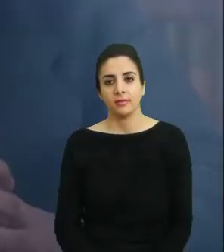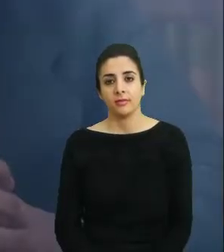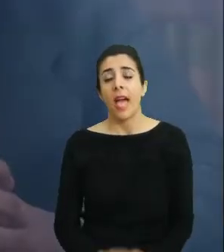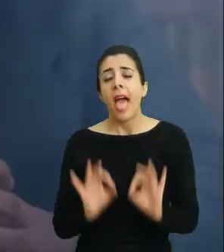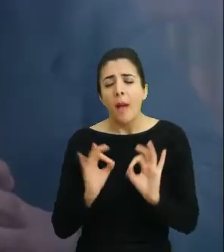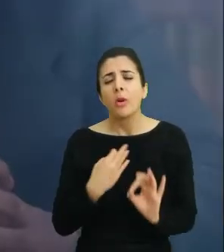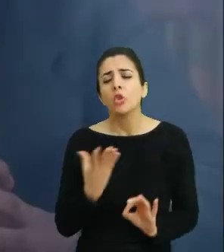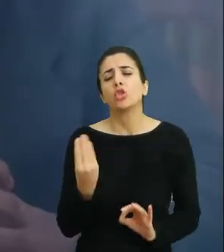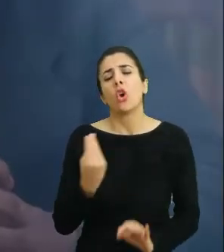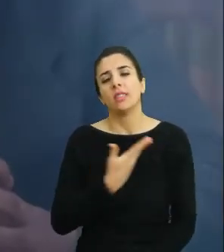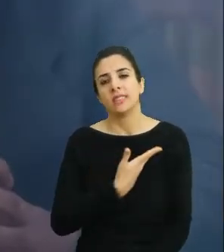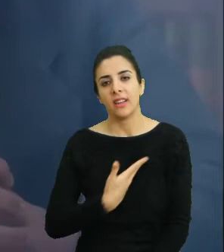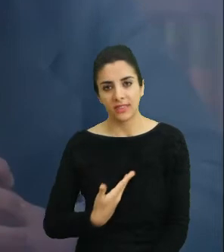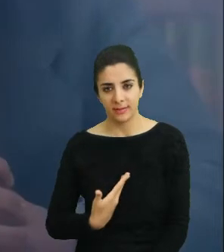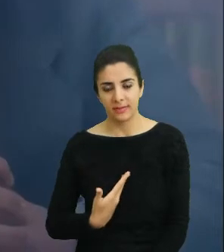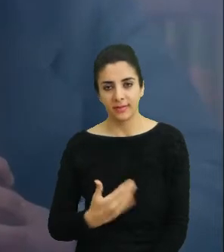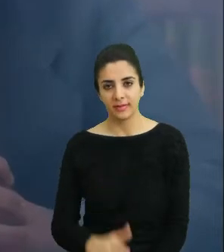Hep çok sevdim.